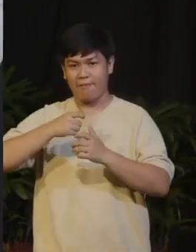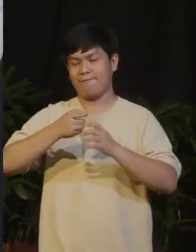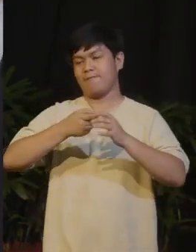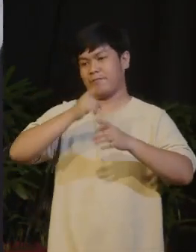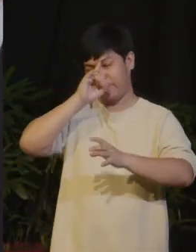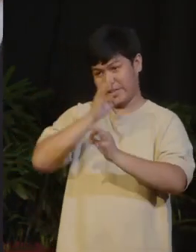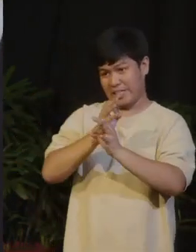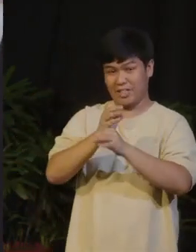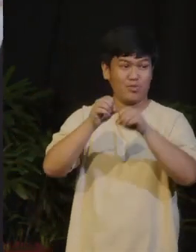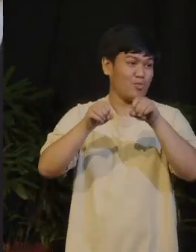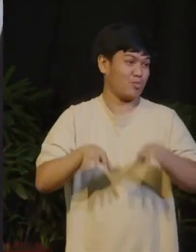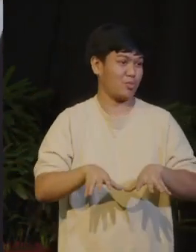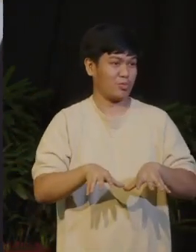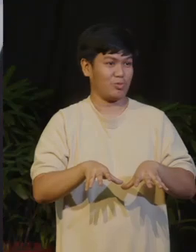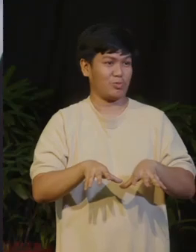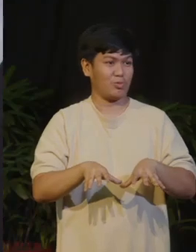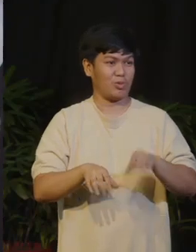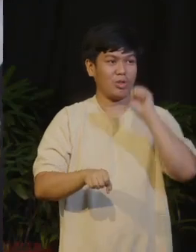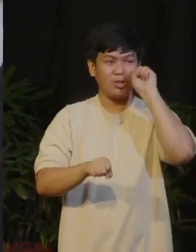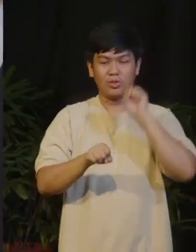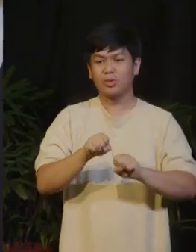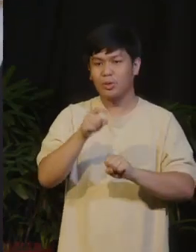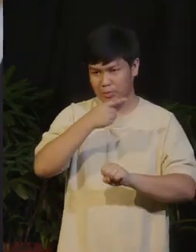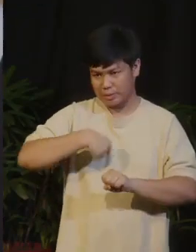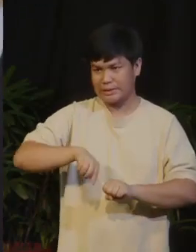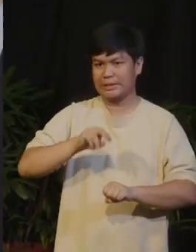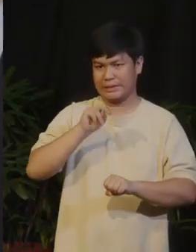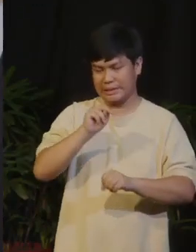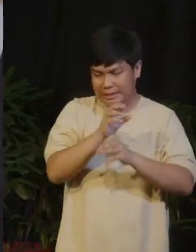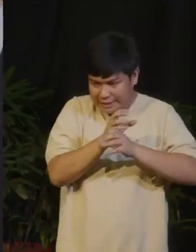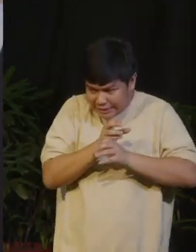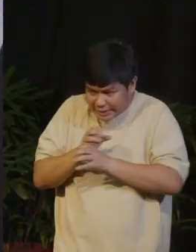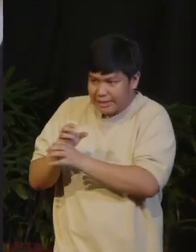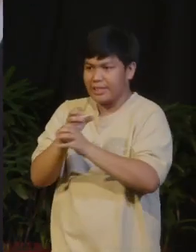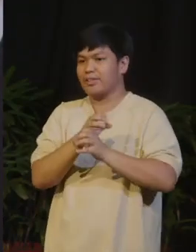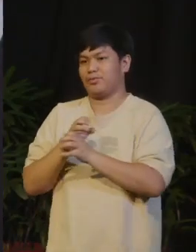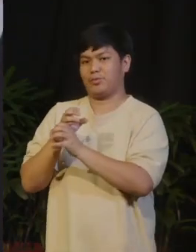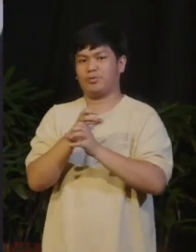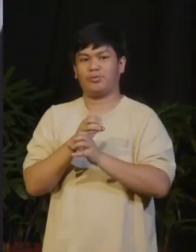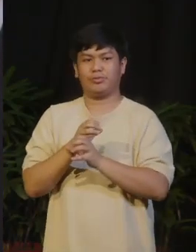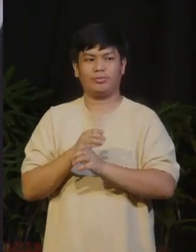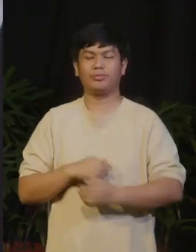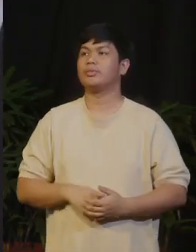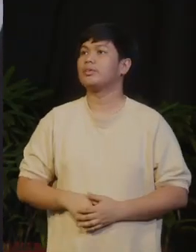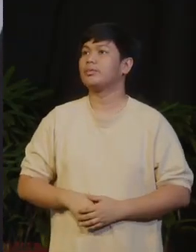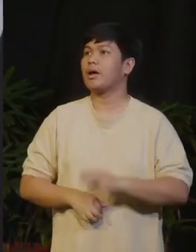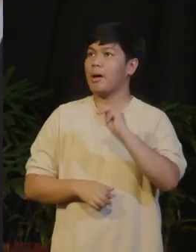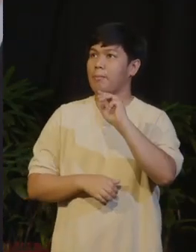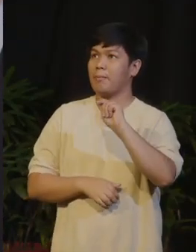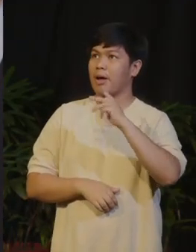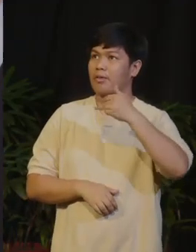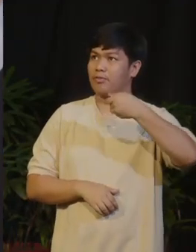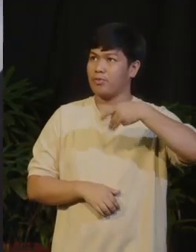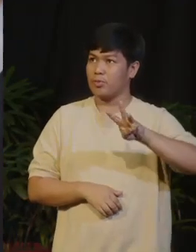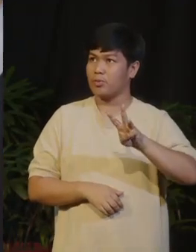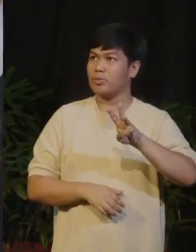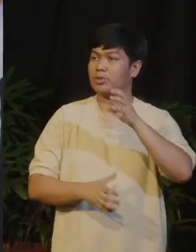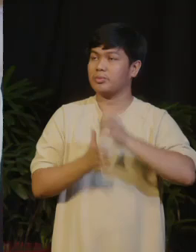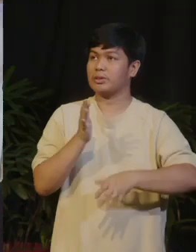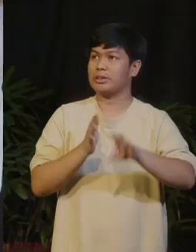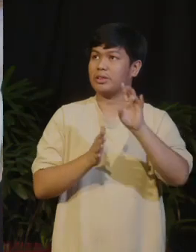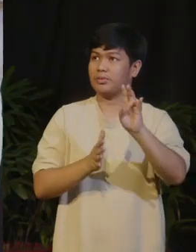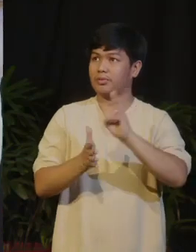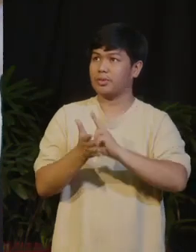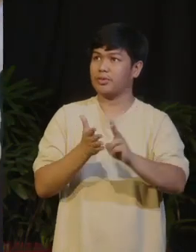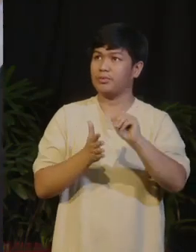So kailangan natin muli mag-judge, maghusga. Sa Matthew 7:15, ang